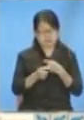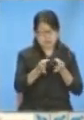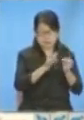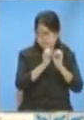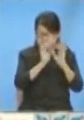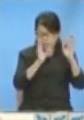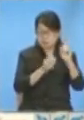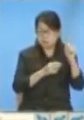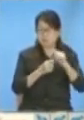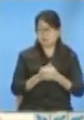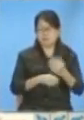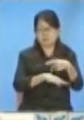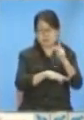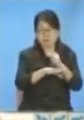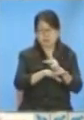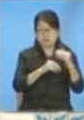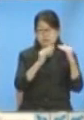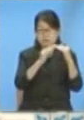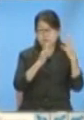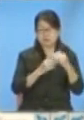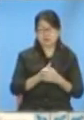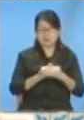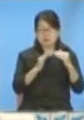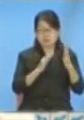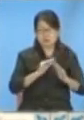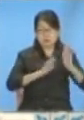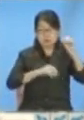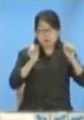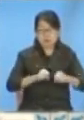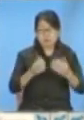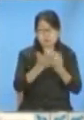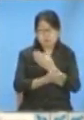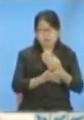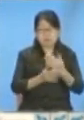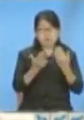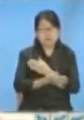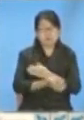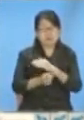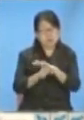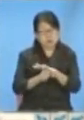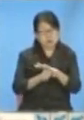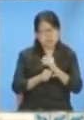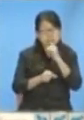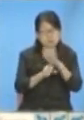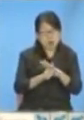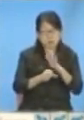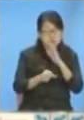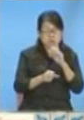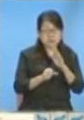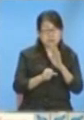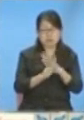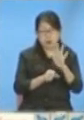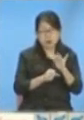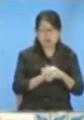านได้เห็นก็คือว่าท่านประธานไม่มีสิทธิ์ที่จะไปลงมติเป็นอย่างอื่นว่าพอหรือไม่พอที่พวกผมพูดท่านประธานจะ